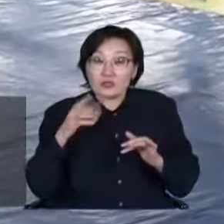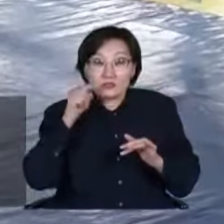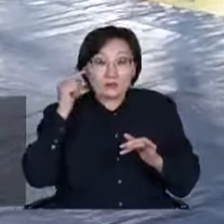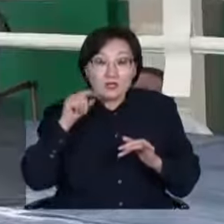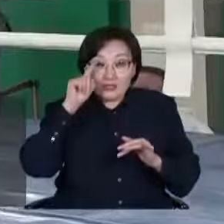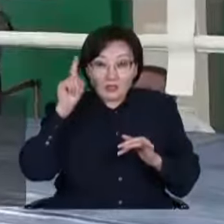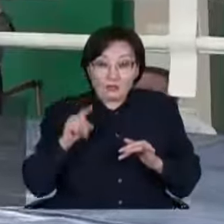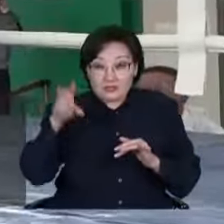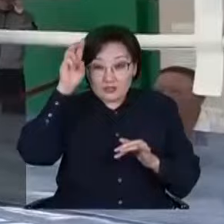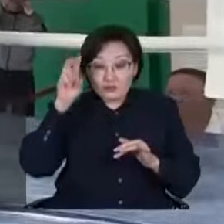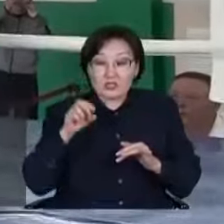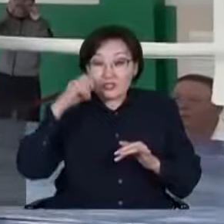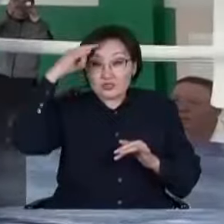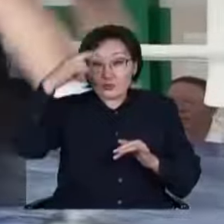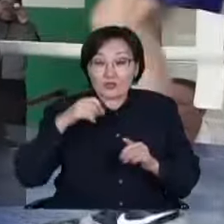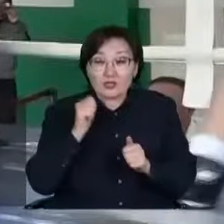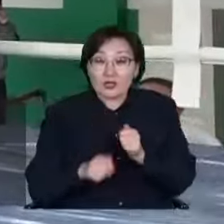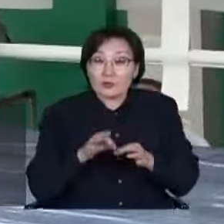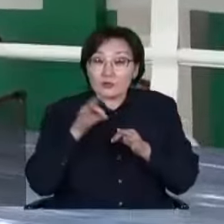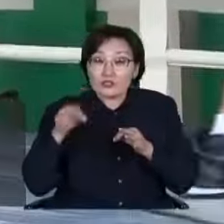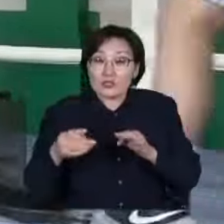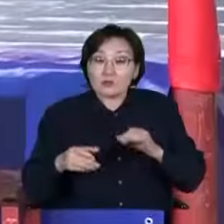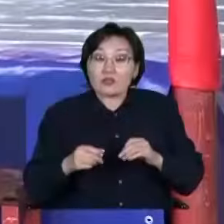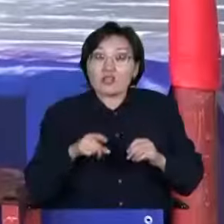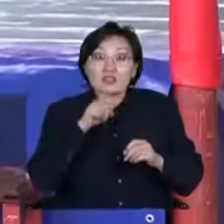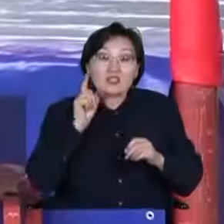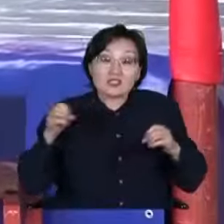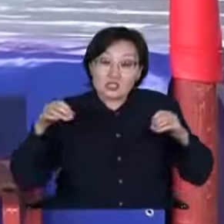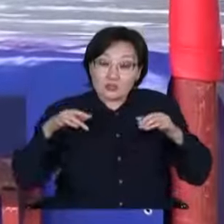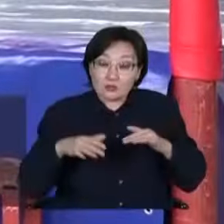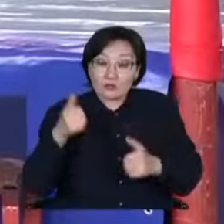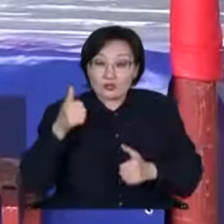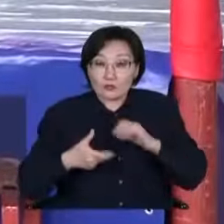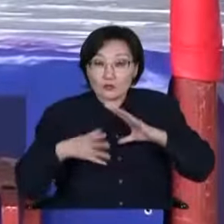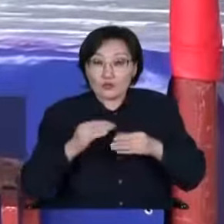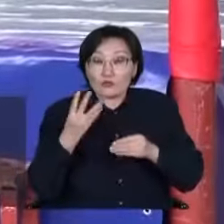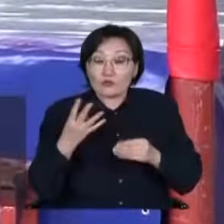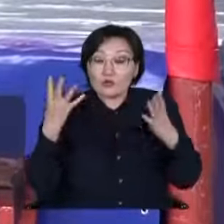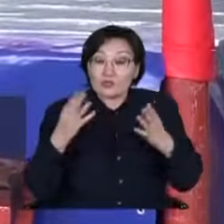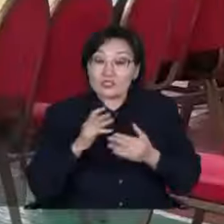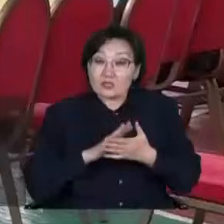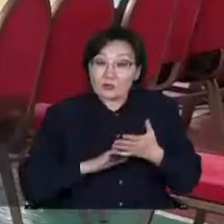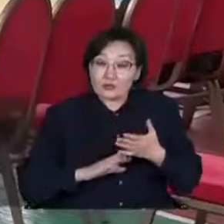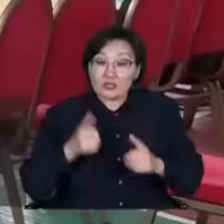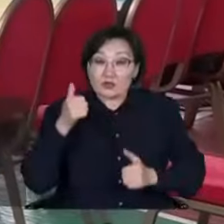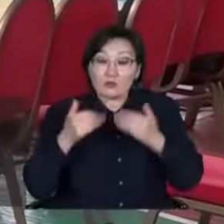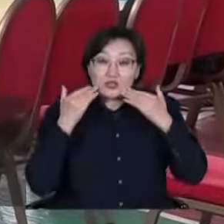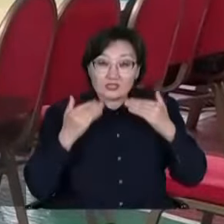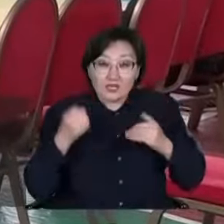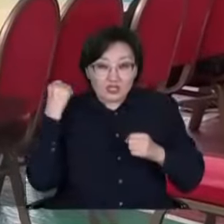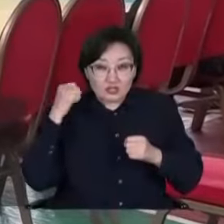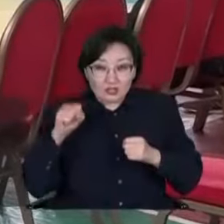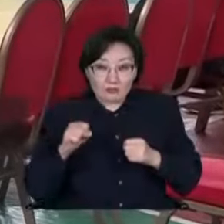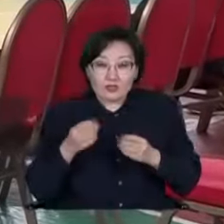Израиль мемлекеттерімен қатар еліміздің түкпір-түкпірінен жалынды жастар жиналды. Сайыс небәрі 4 күнге созылады. Дөбір Дода соңында